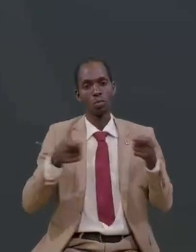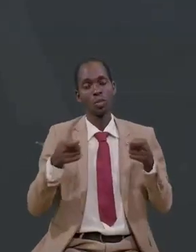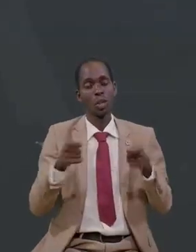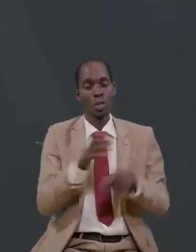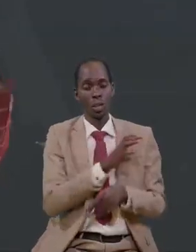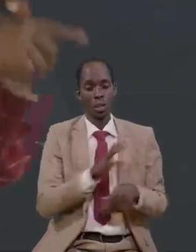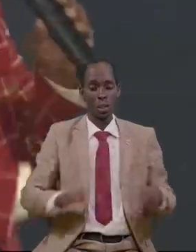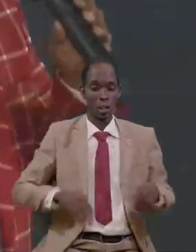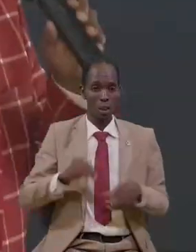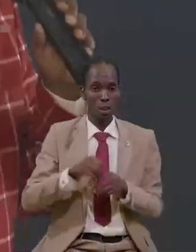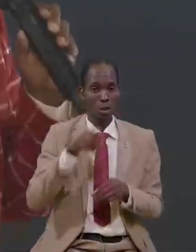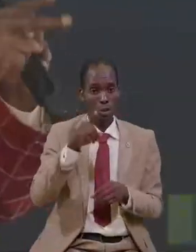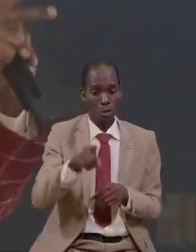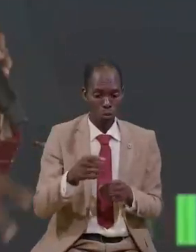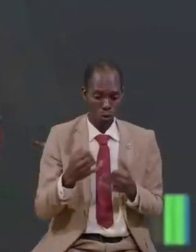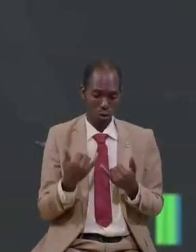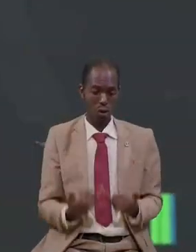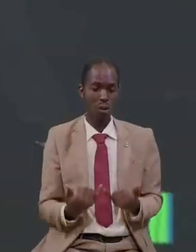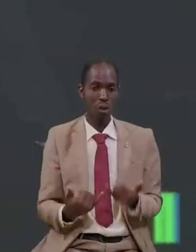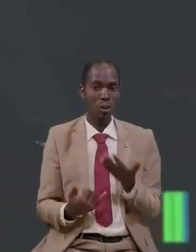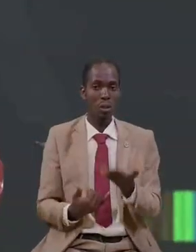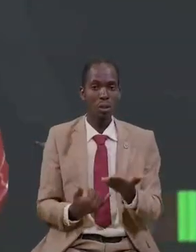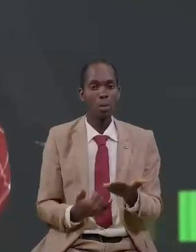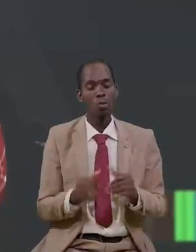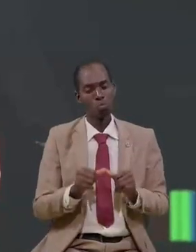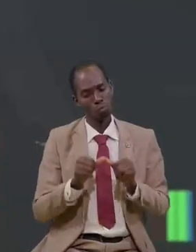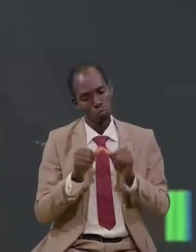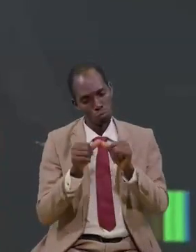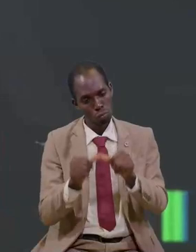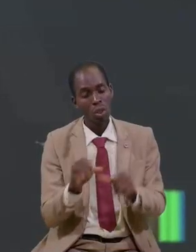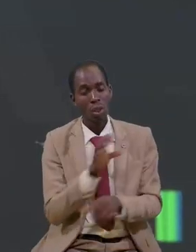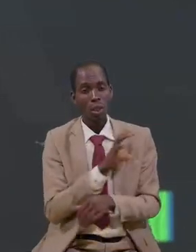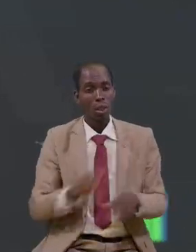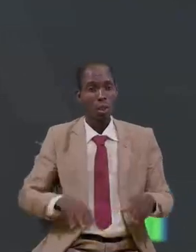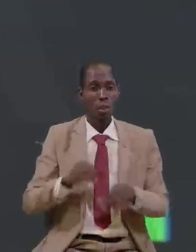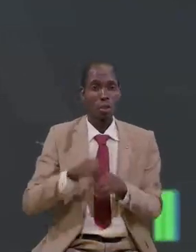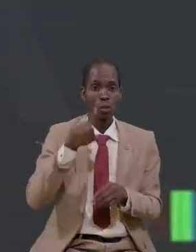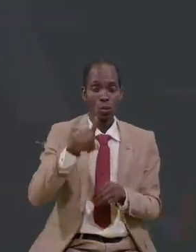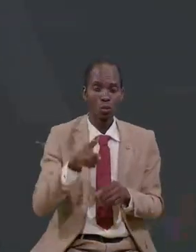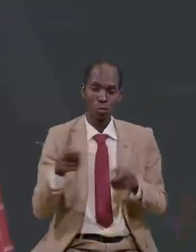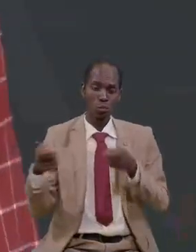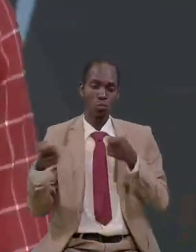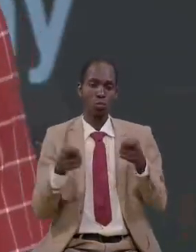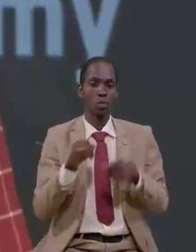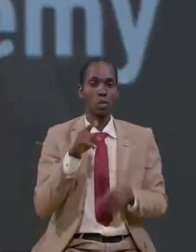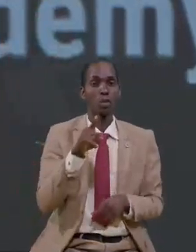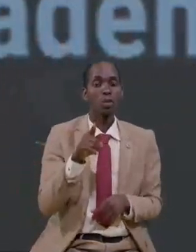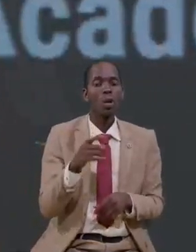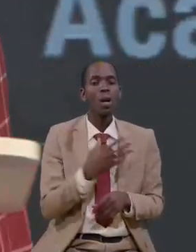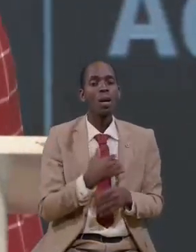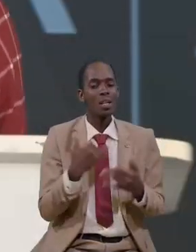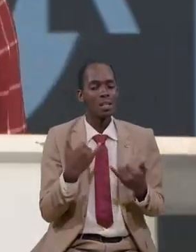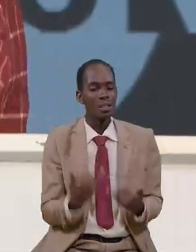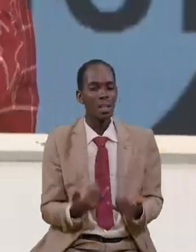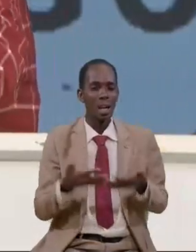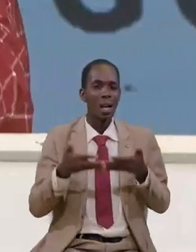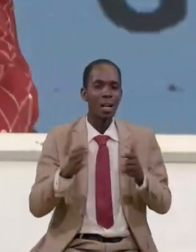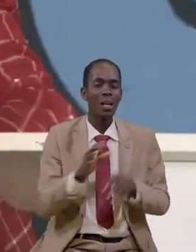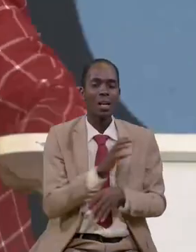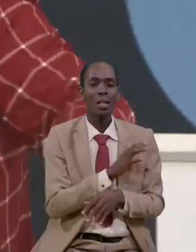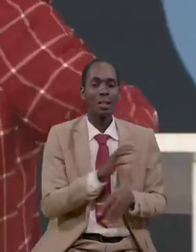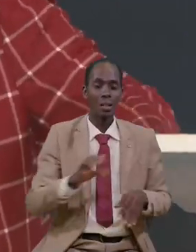présent. Tu vas plus loin, Christ, prominent. Tu lui permets maintenant d'aller